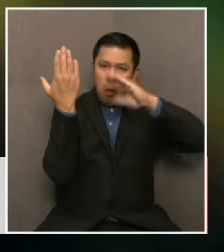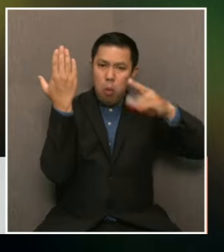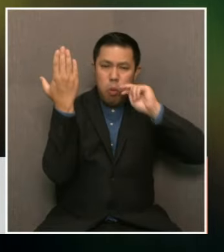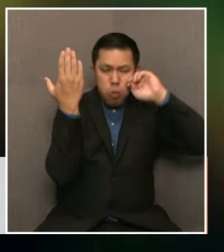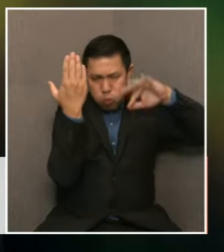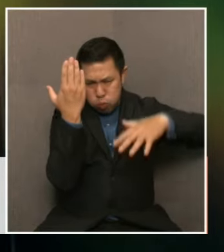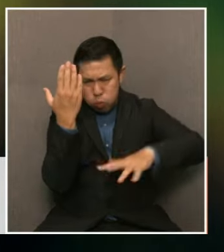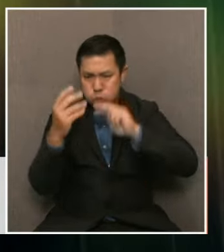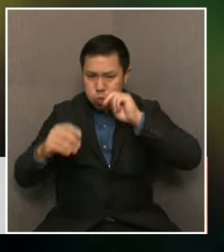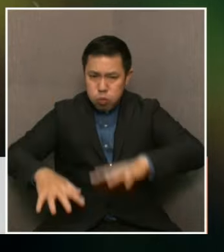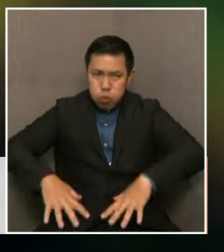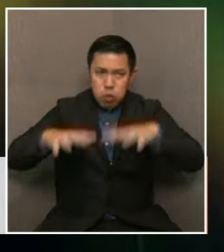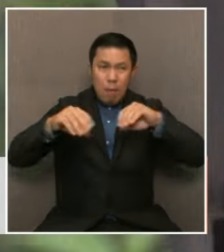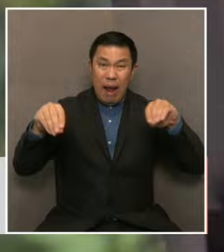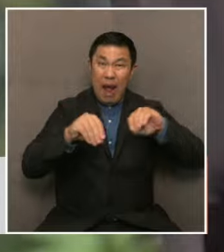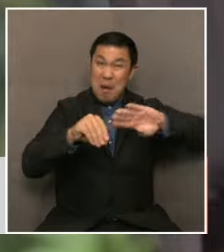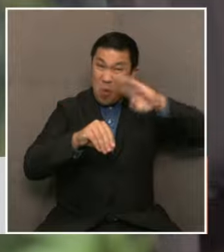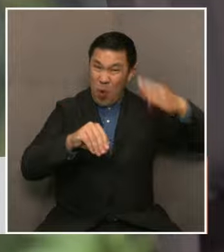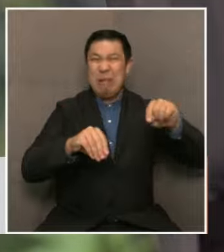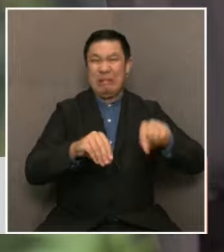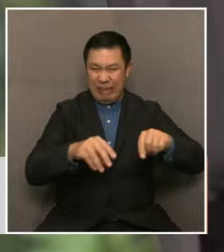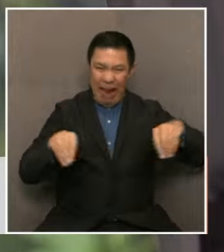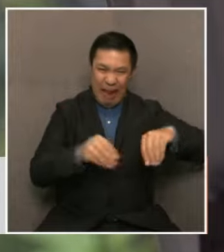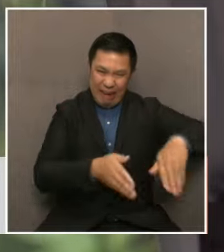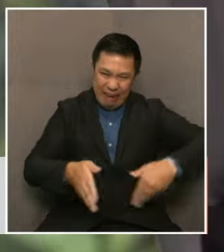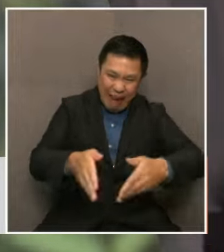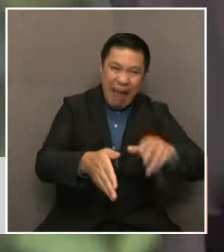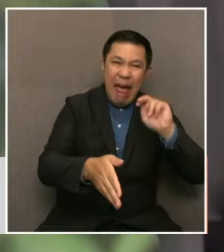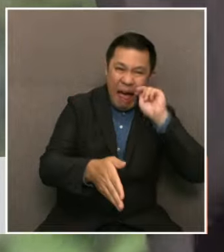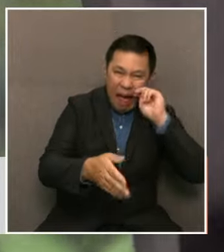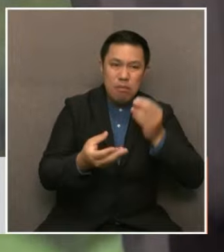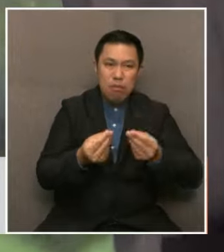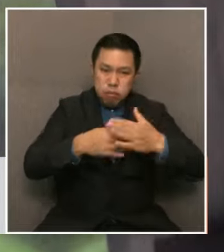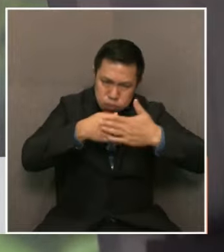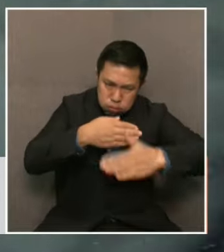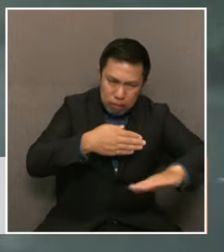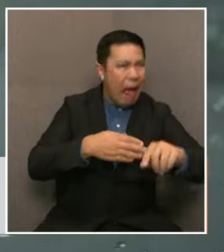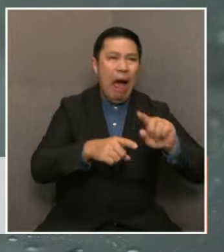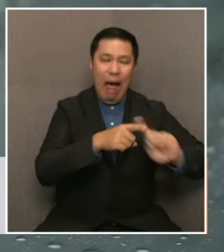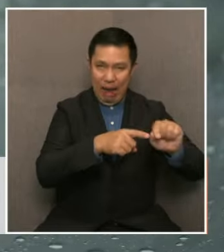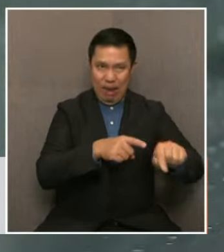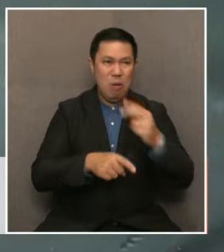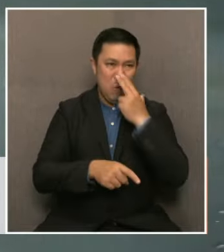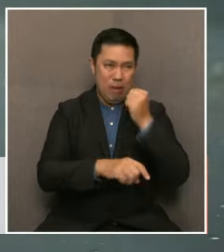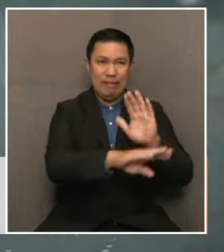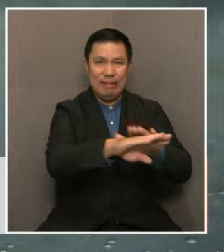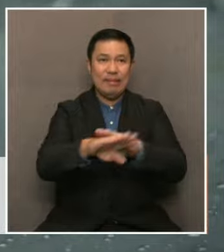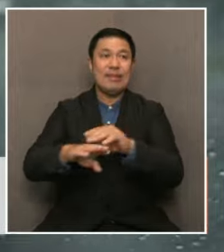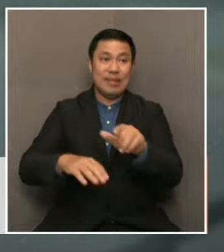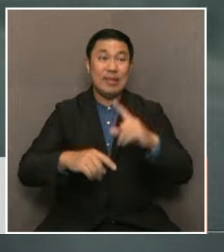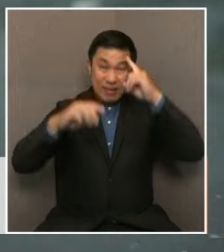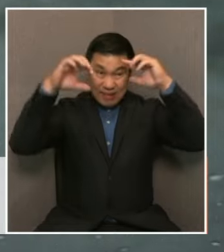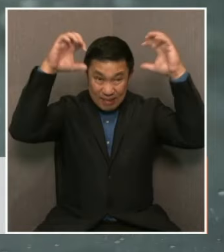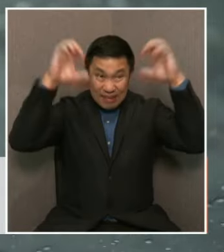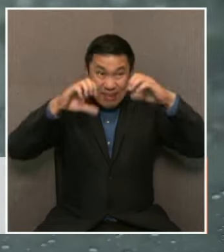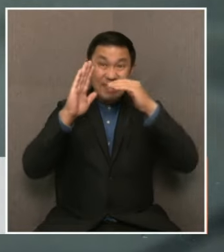ฉพาะพื้นที่ลาดเชิงเขาใกล้ๆกับทางน้ำไหลผ่านและพื้นที่ลุ่มค่ะโดยพายุฝนฟ้าคะนองในพื้นที่บริเวณประเทศไทย